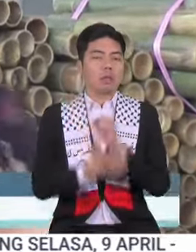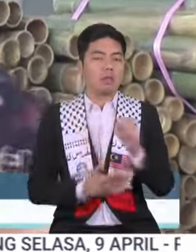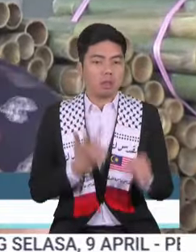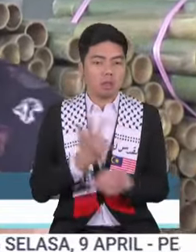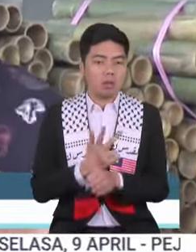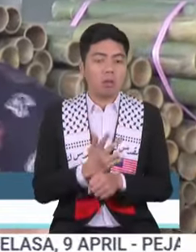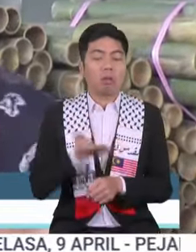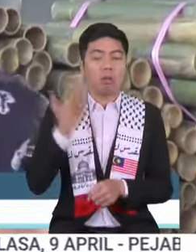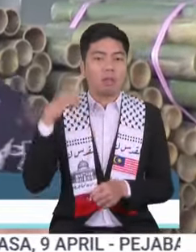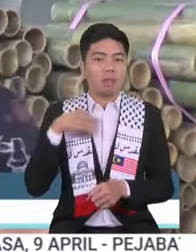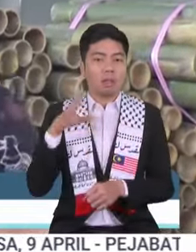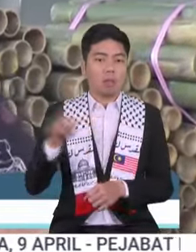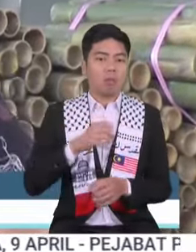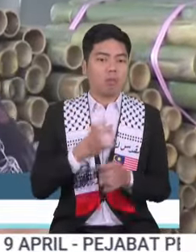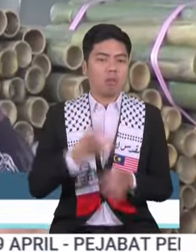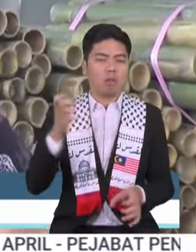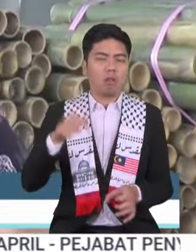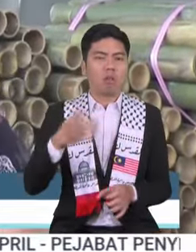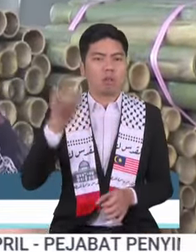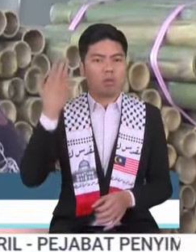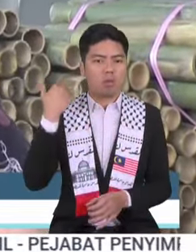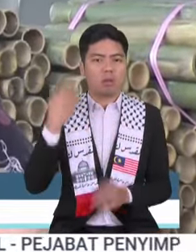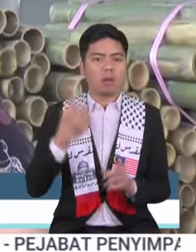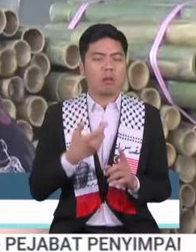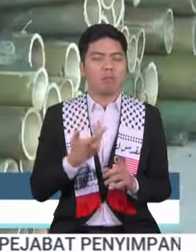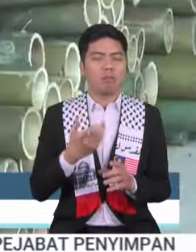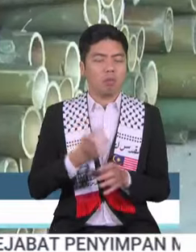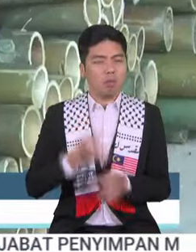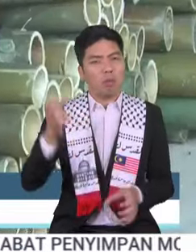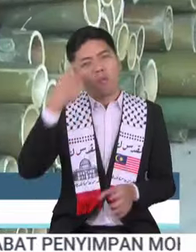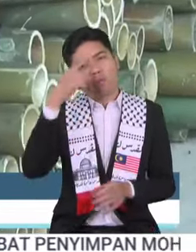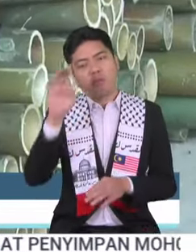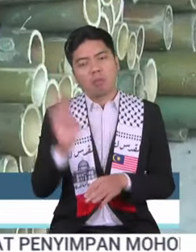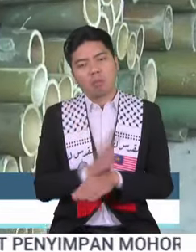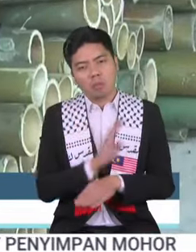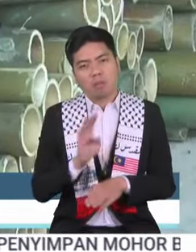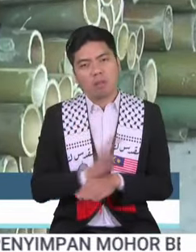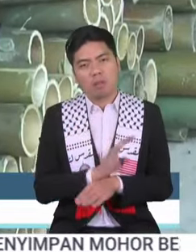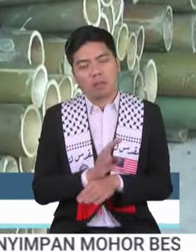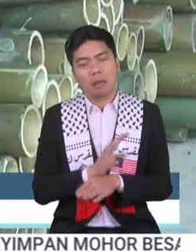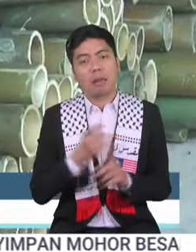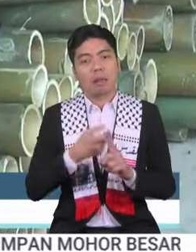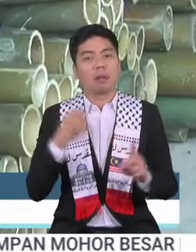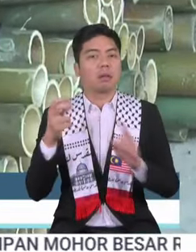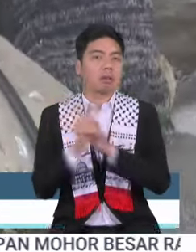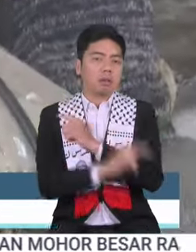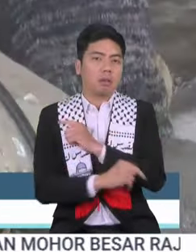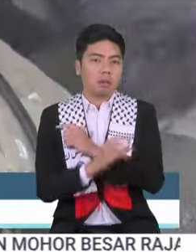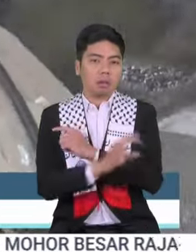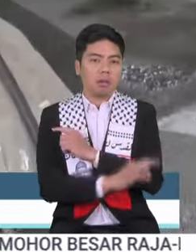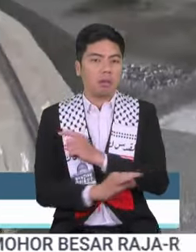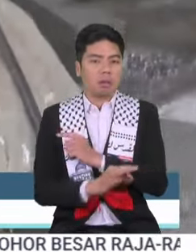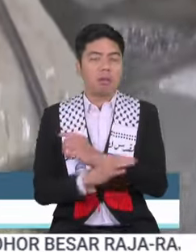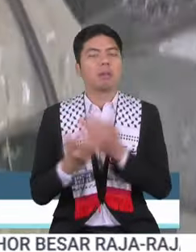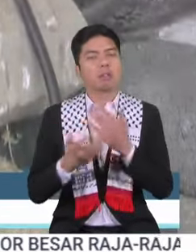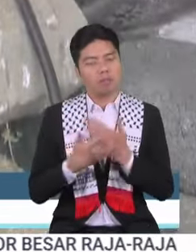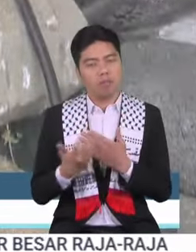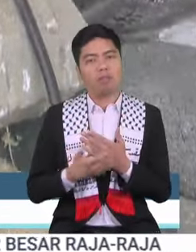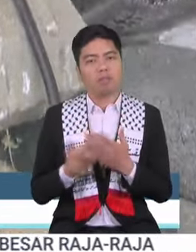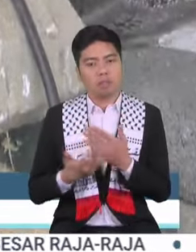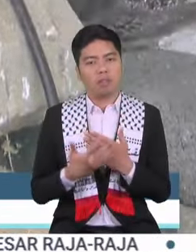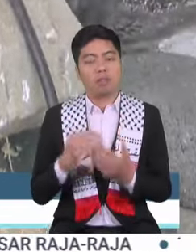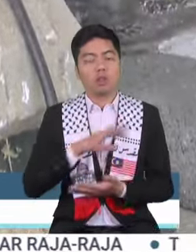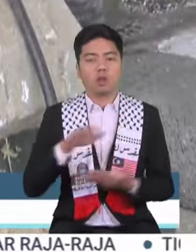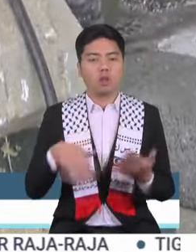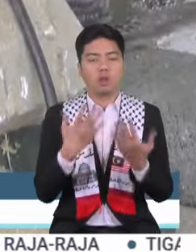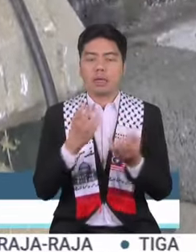ambil buluh ni dekat lemang ni untuk meniaga ni. Dekat Negeri Sembilan. Senang lah. Jadi semua